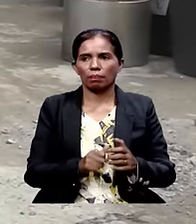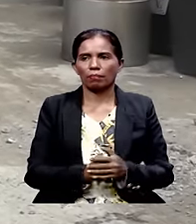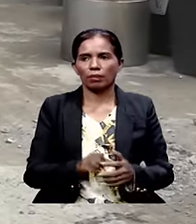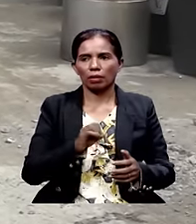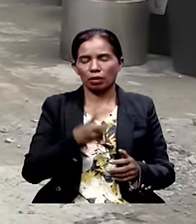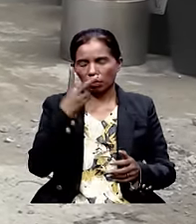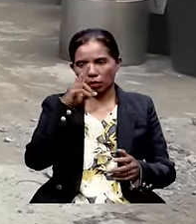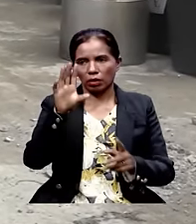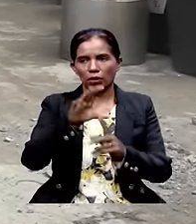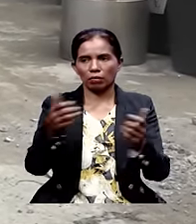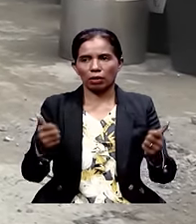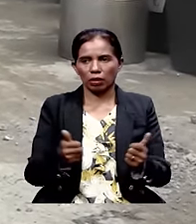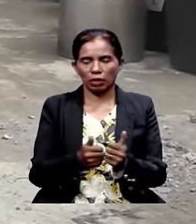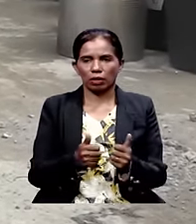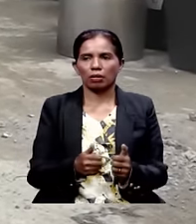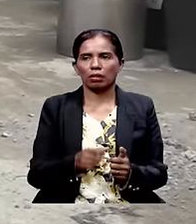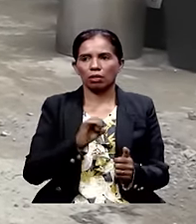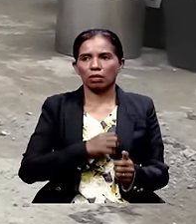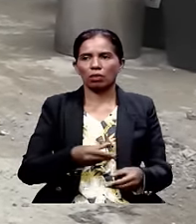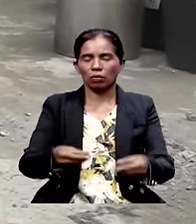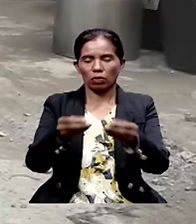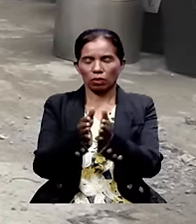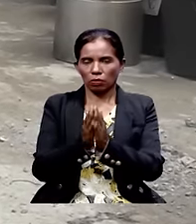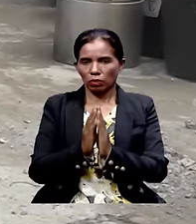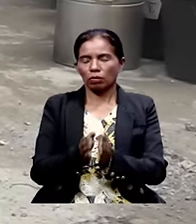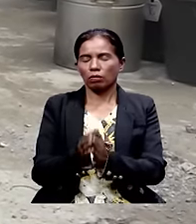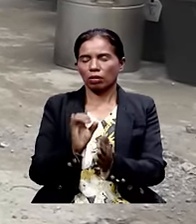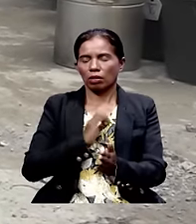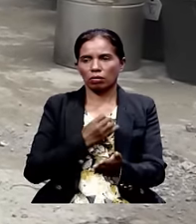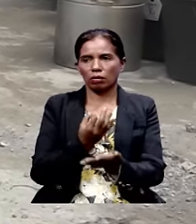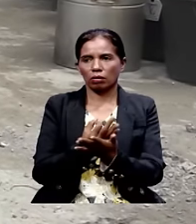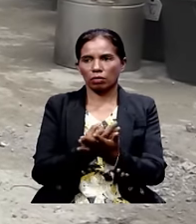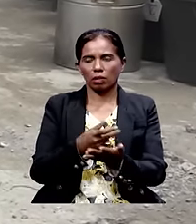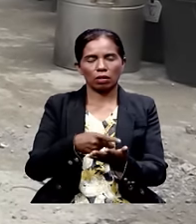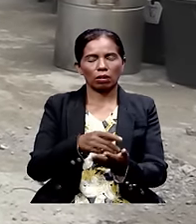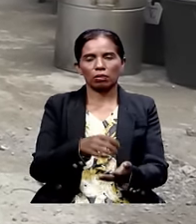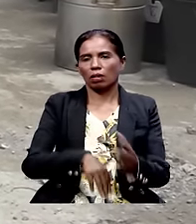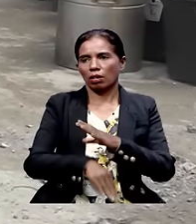hate ke basia fi alde hau di hansane. Fo hau ni osang mai. Fo hau ni osang mai per hau sai ona.